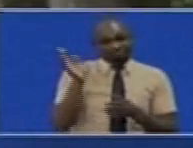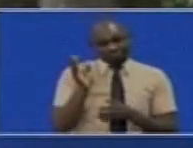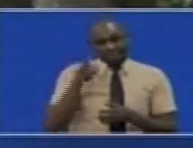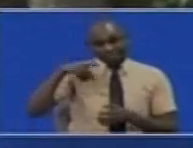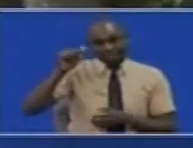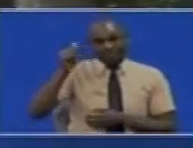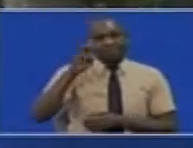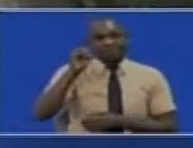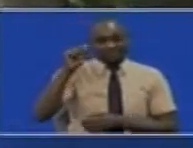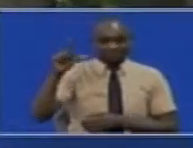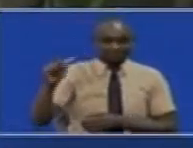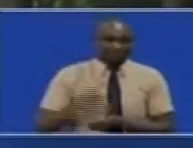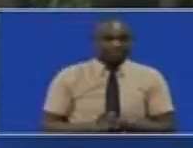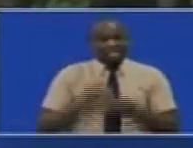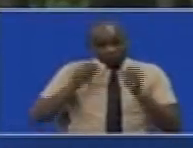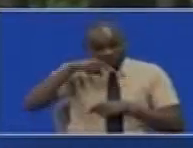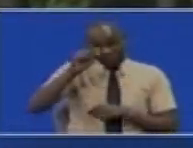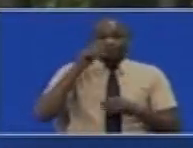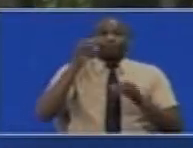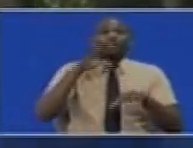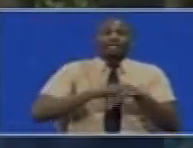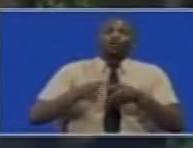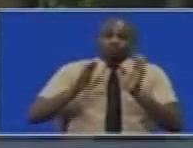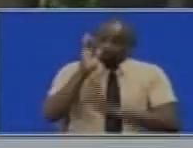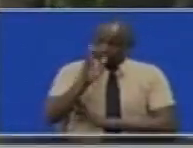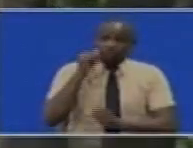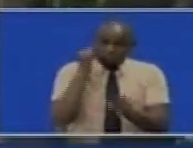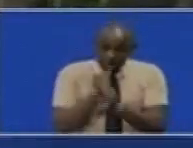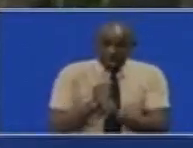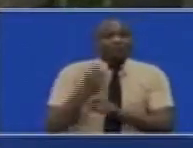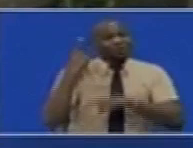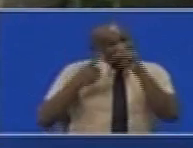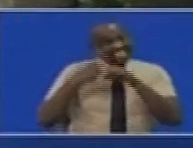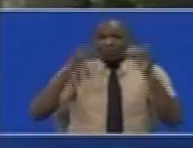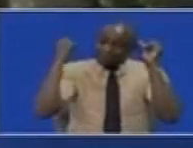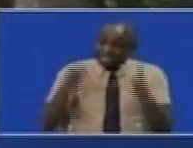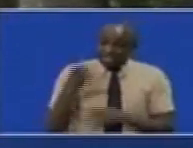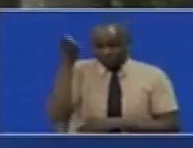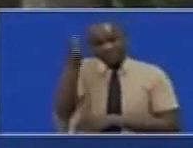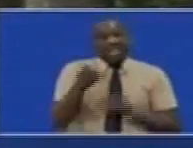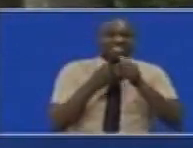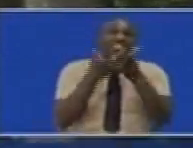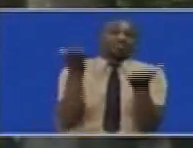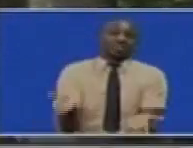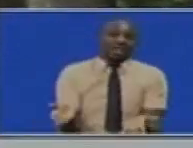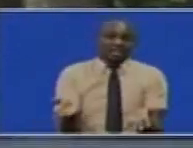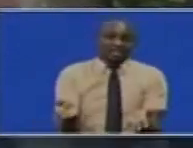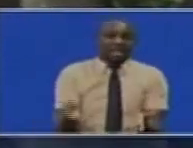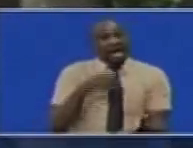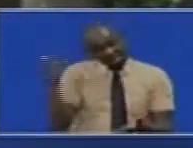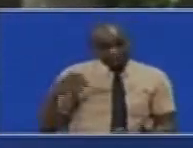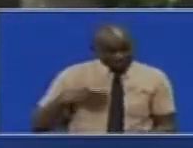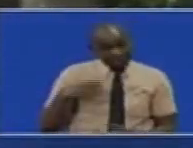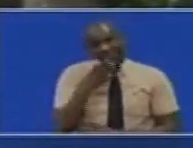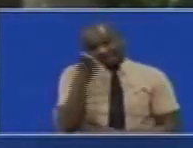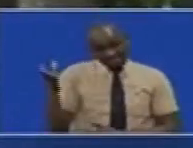farm. Kama umepatiwa nafasi yako ya kufanya kazi hii yote miaka hiyo yote ambao umekuweko, kwa sababu wale wengine